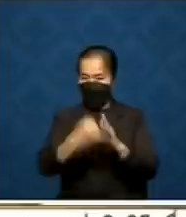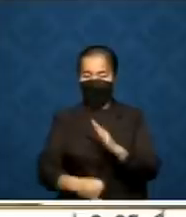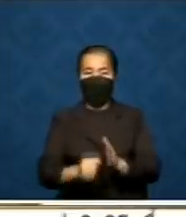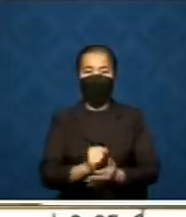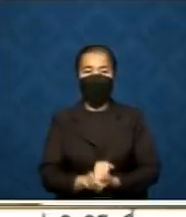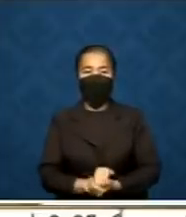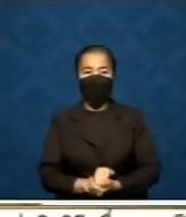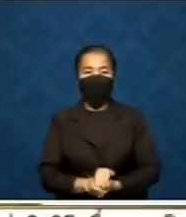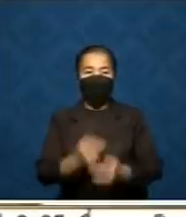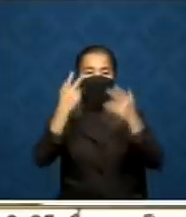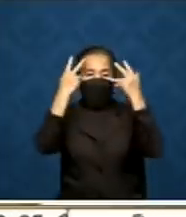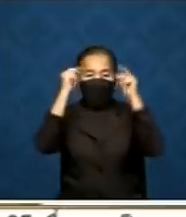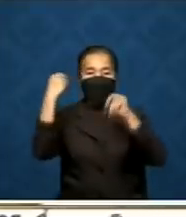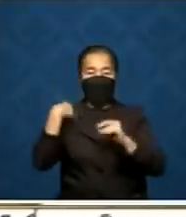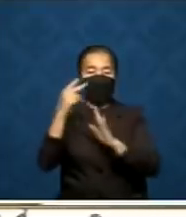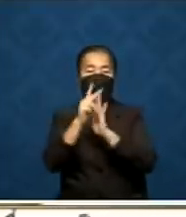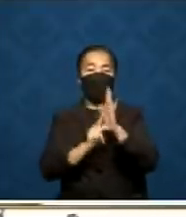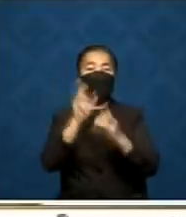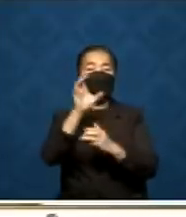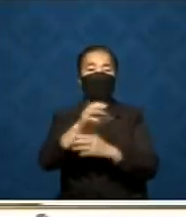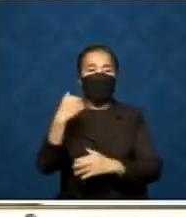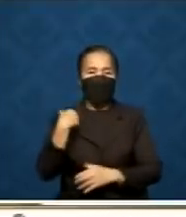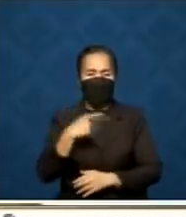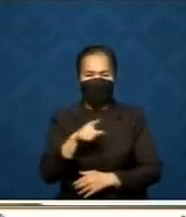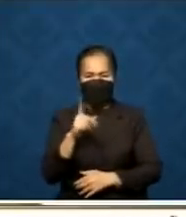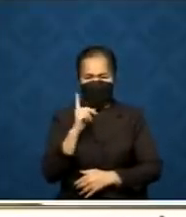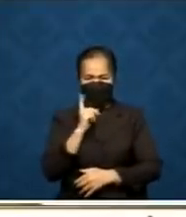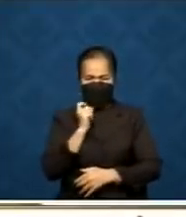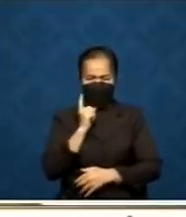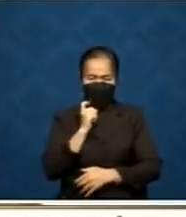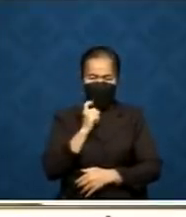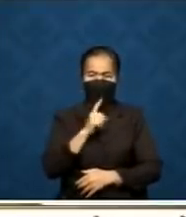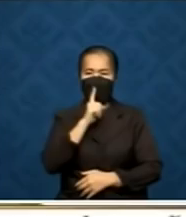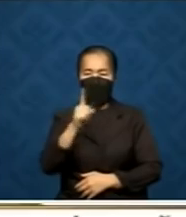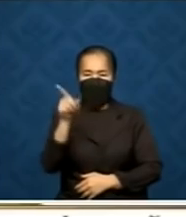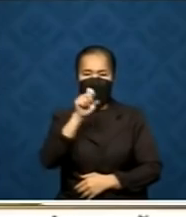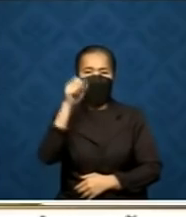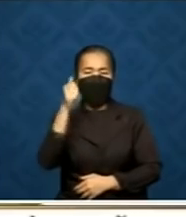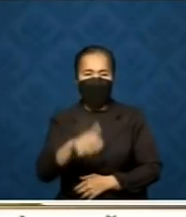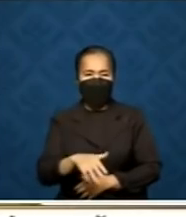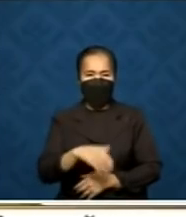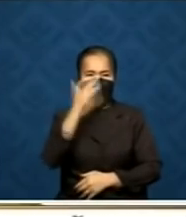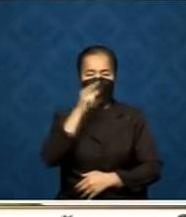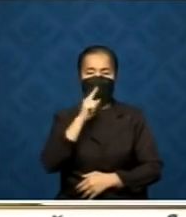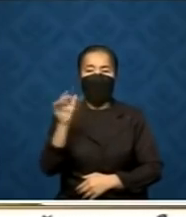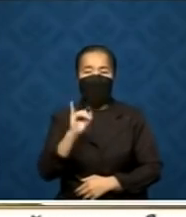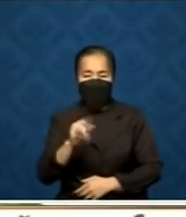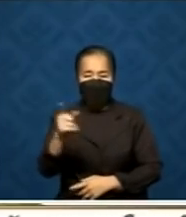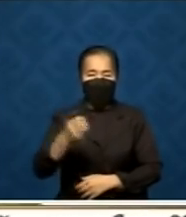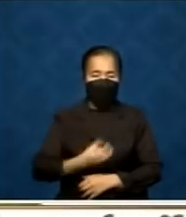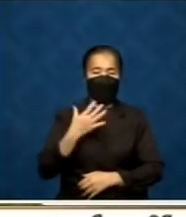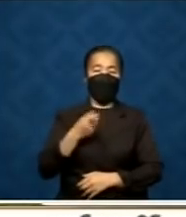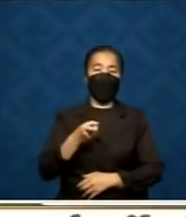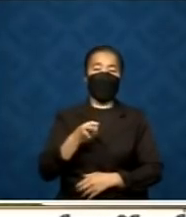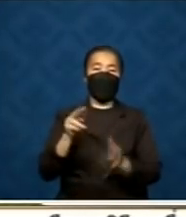ถ้าท่านนายกประยุทธ์มีออกก็บังคับที่ 6ตายเลยแบบนี้วิจารณ์ชื่นแบบไม่ได้เพราะอะไรบอกไม่ดีเขาก็ตกใจเข้าข่ายเลย